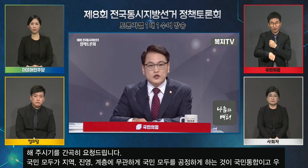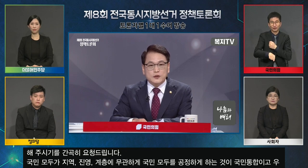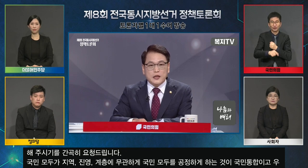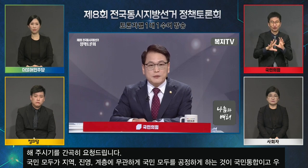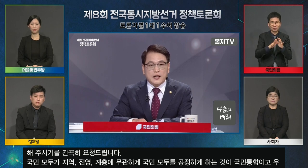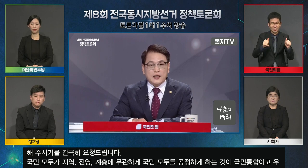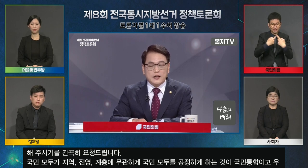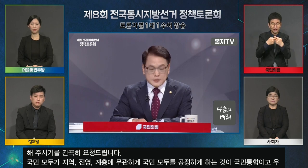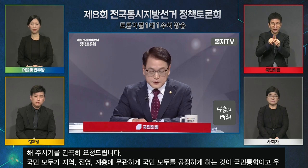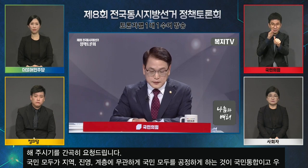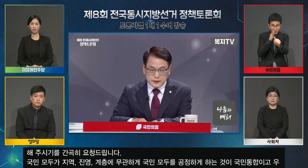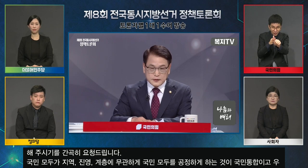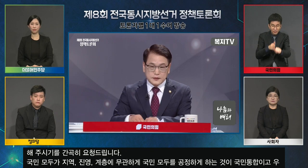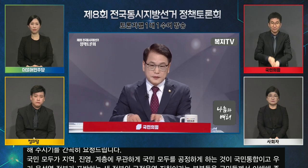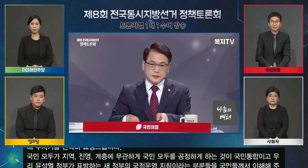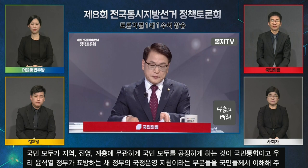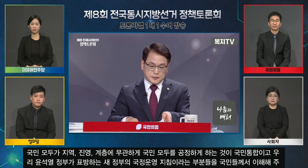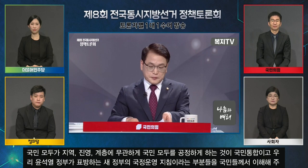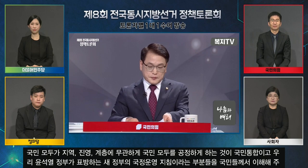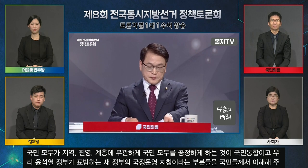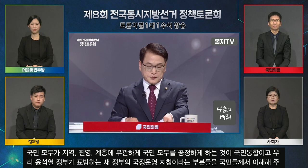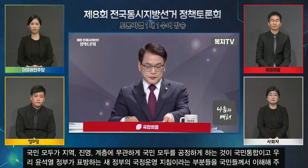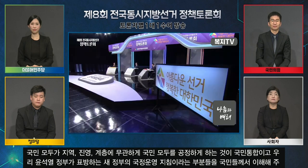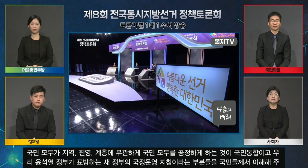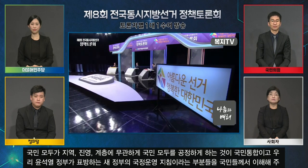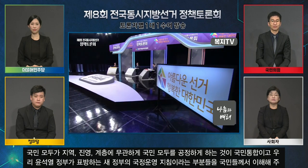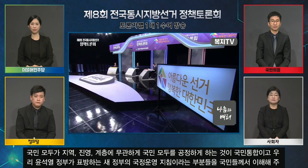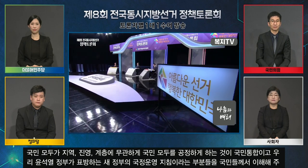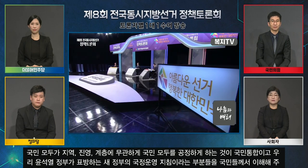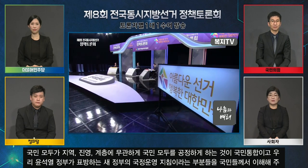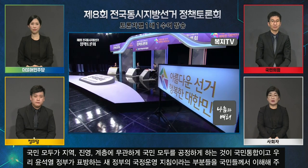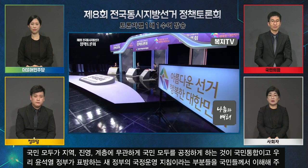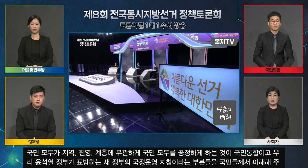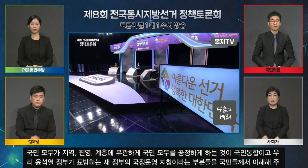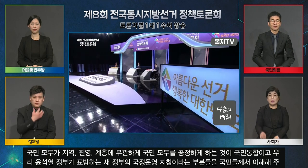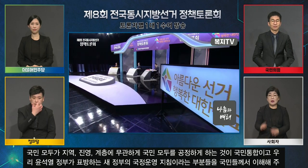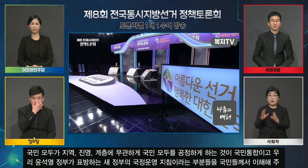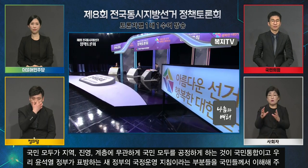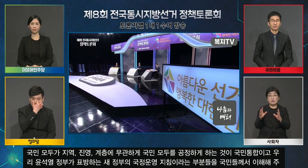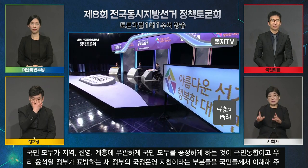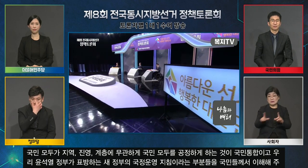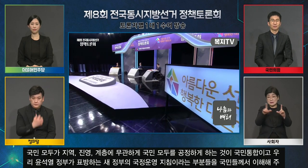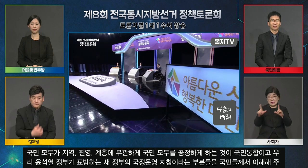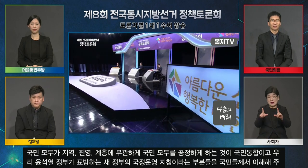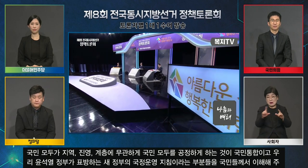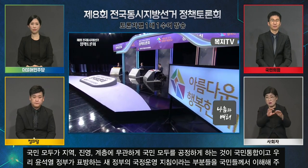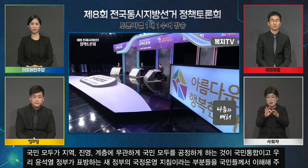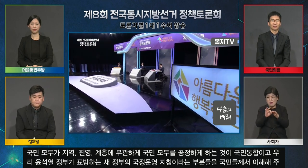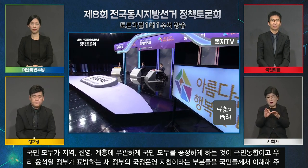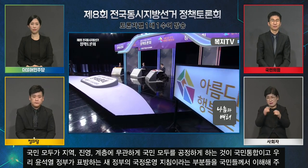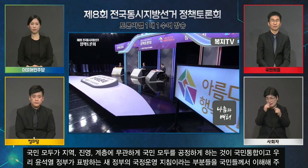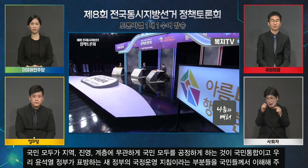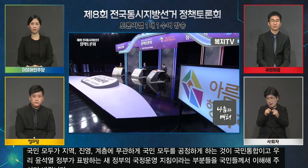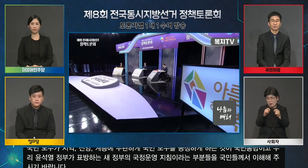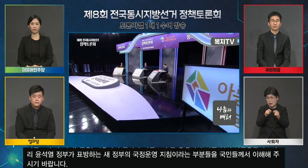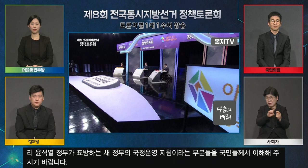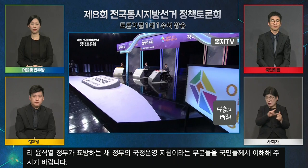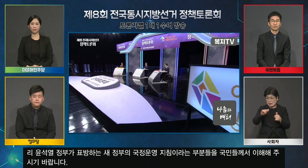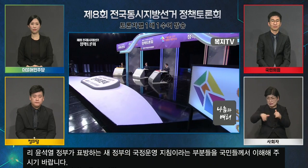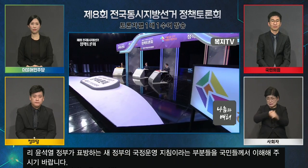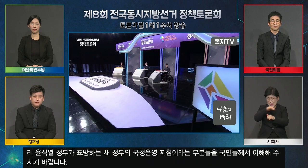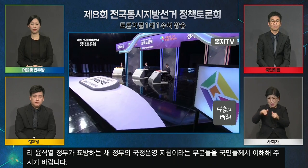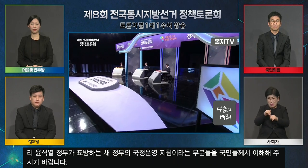이해해 주시기 바랍니다. 네 자 민생이란 문제에 가장 가까운 주제라서 많은 현안들과 또